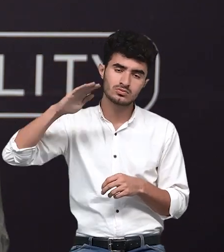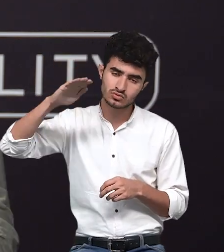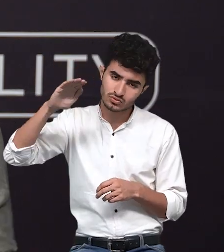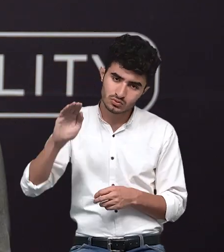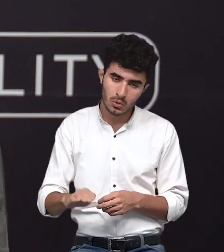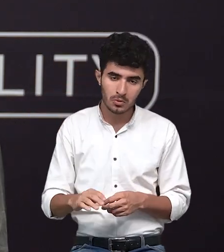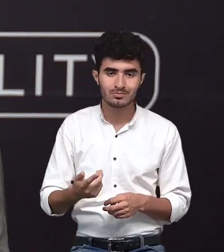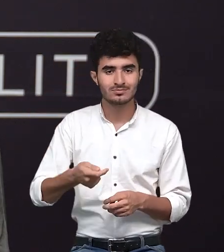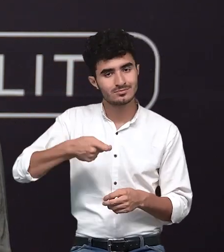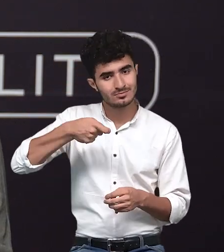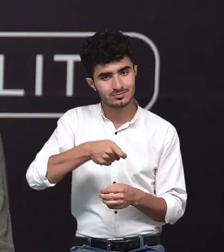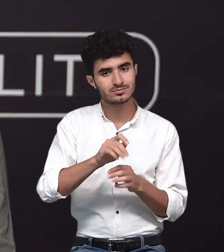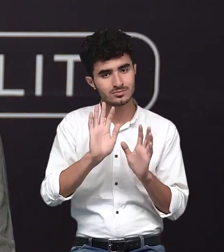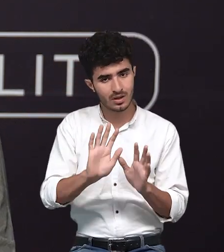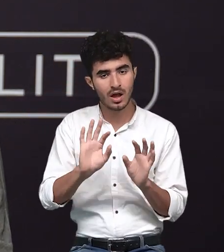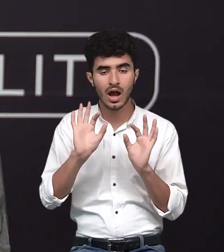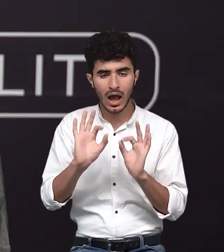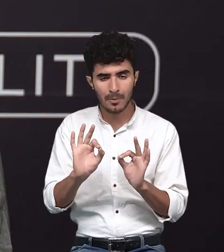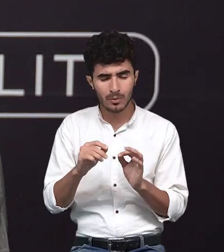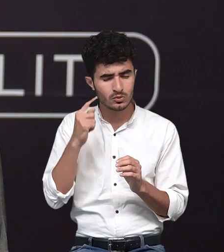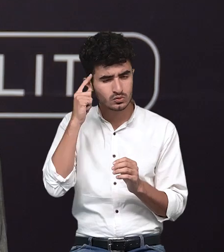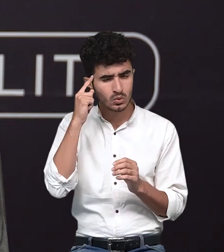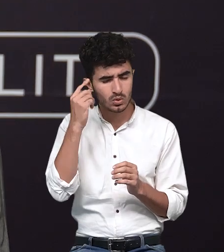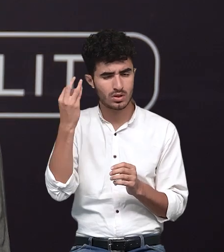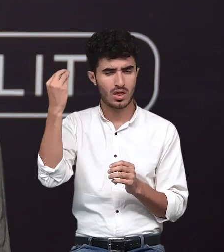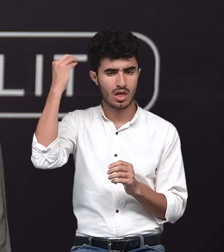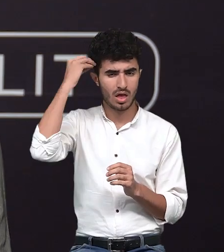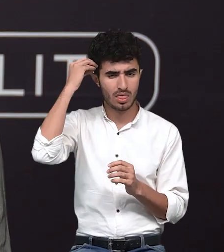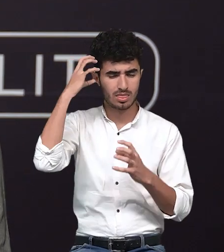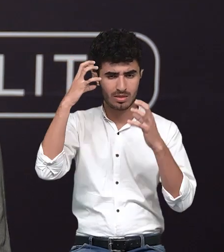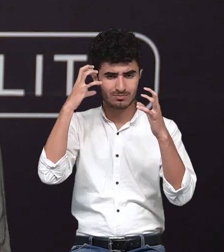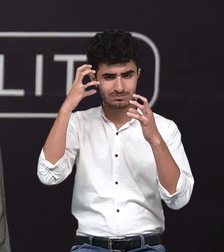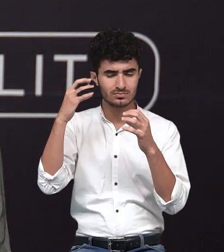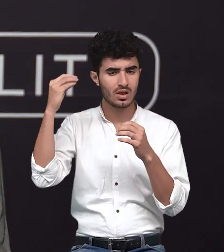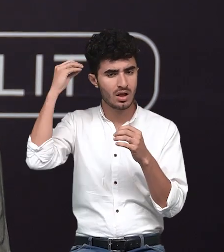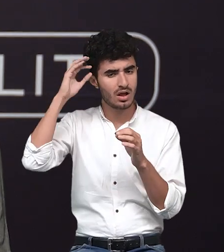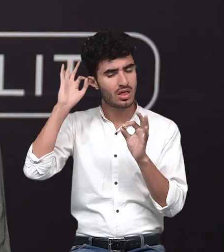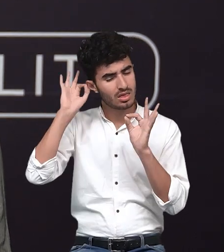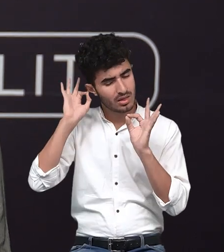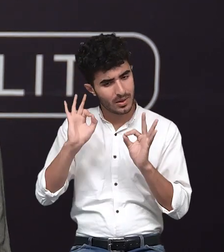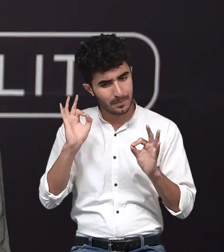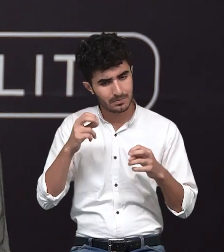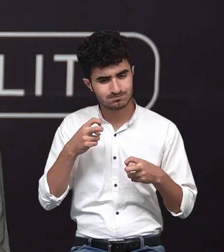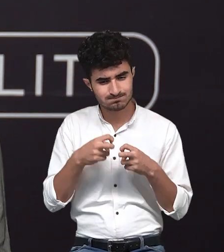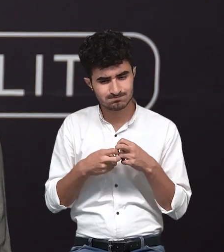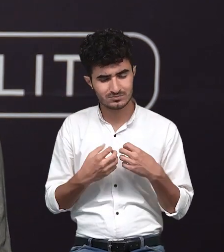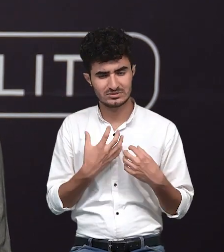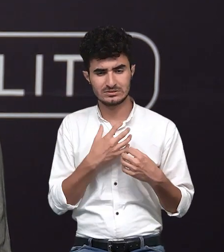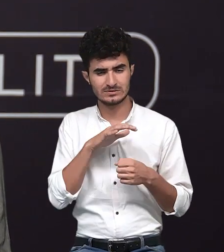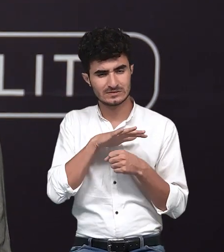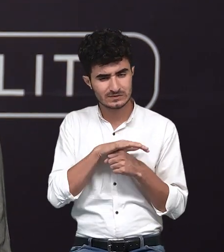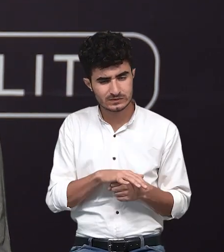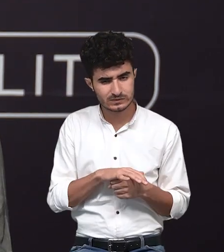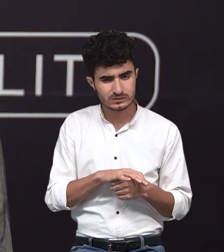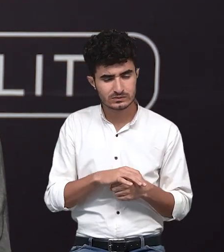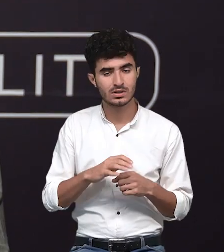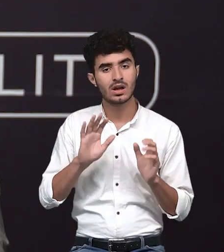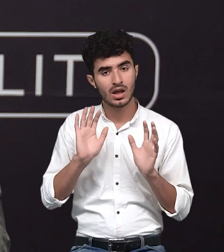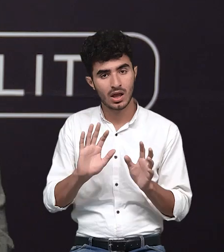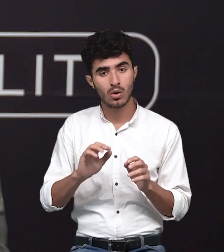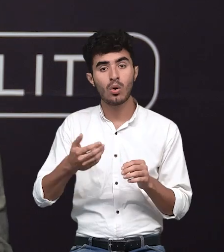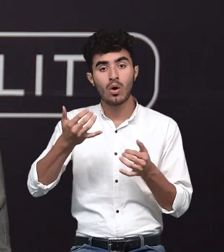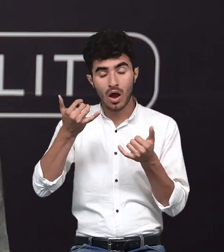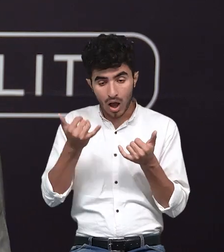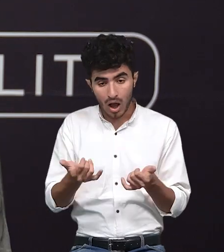ٹراما جو اس کو بچپن میں ہوا تھا، وہ ایکسپوجر جو ایک سویئر بہت بڑا ایکسپوجر ہوا تھا، وہ آج